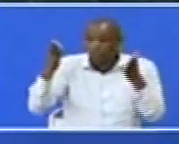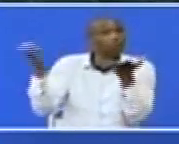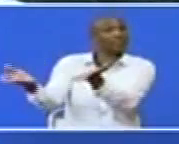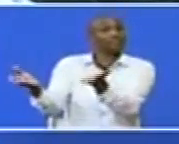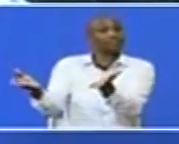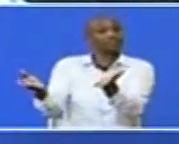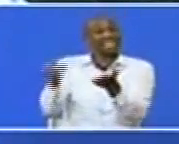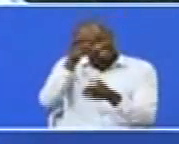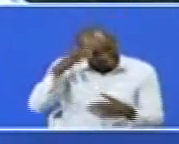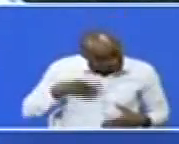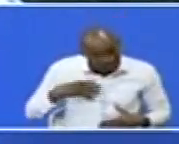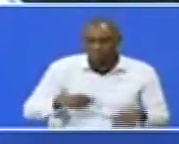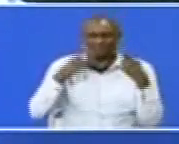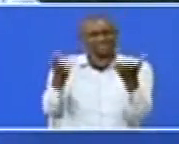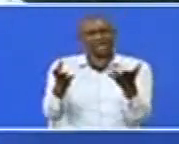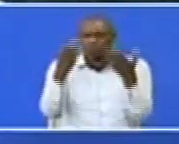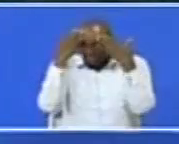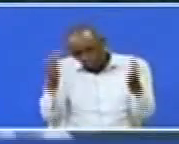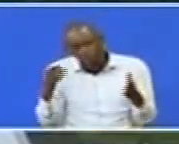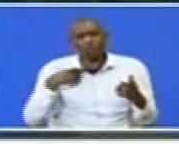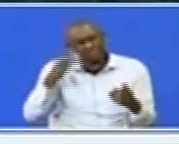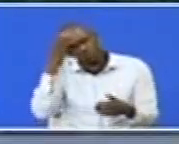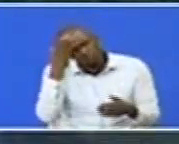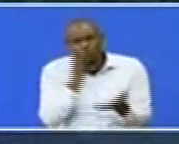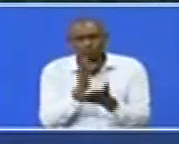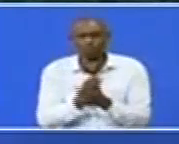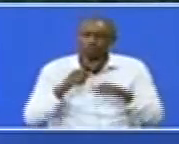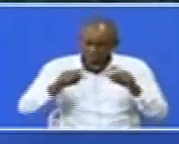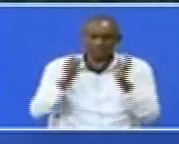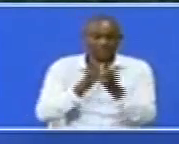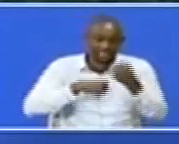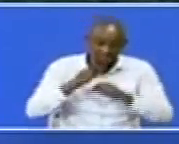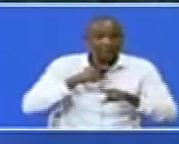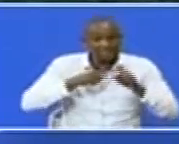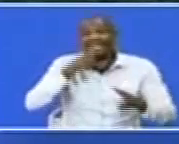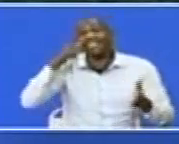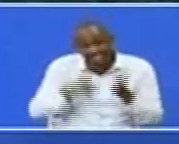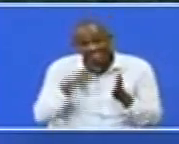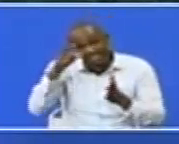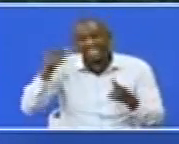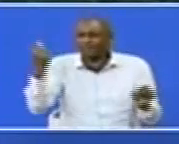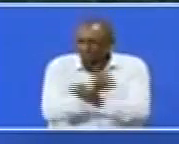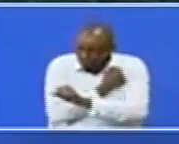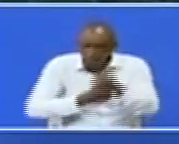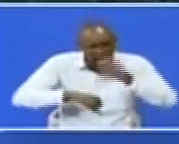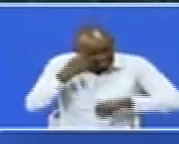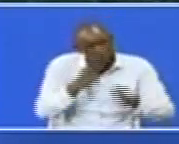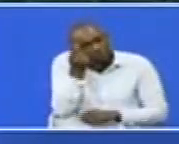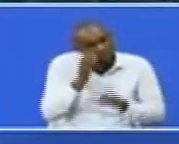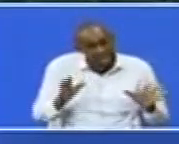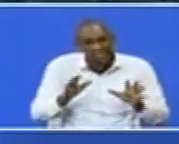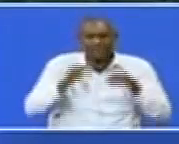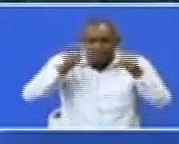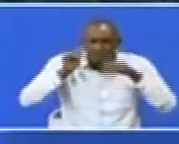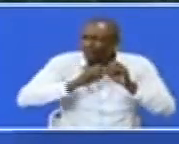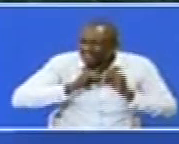lakini vile watu wamekaa ingepiti tuendelee na sheria yetu, lakini hiyo barua imeandikwa tusifanye kitu hapa, tusilime hata